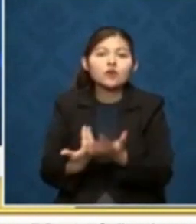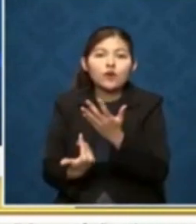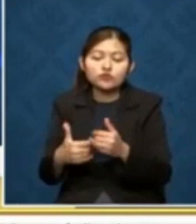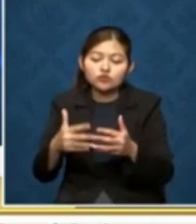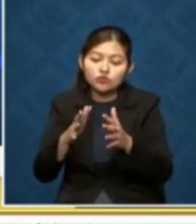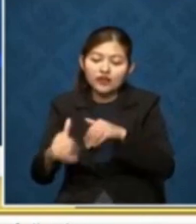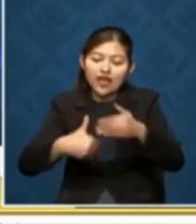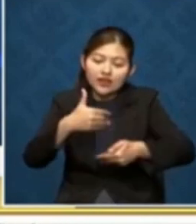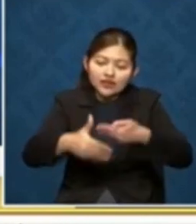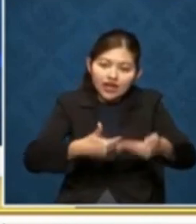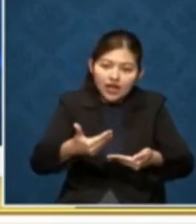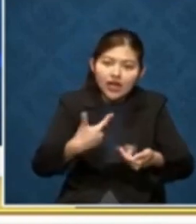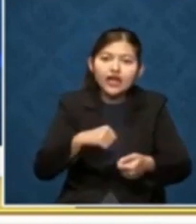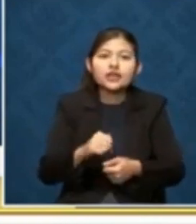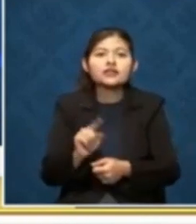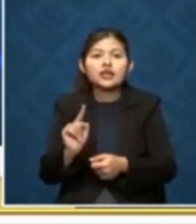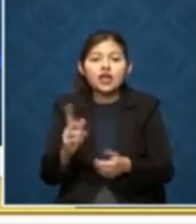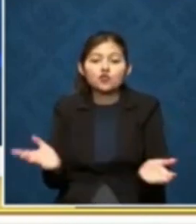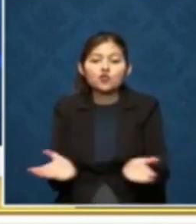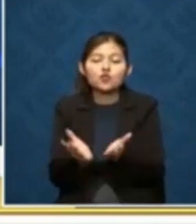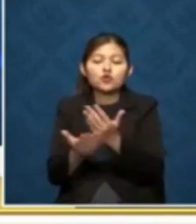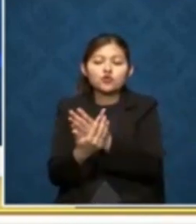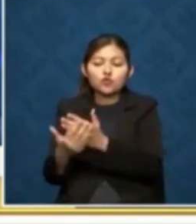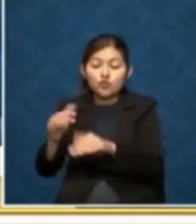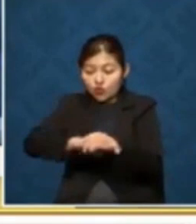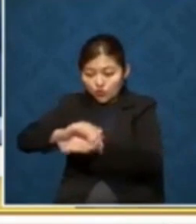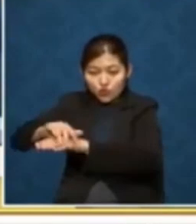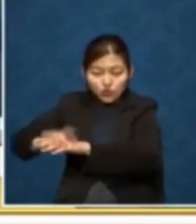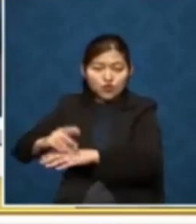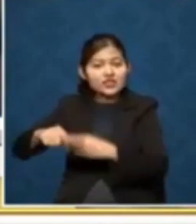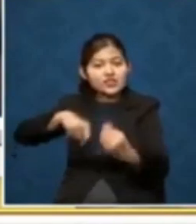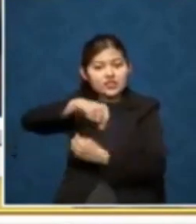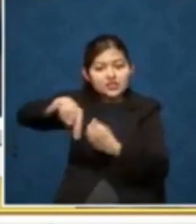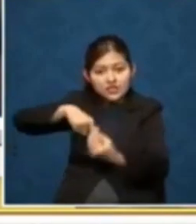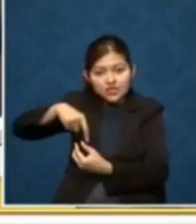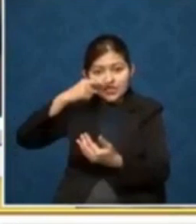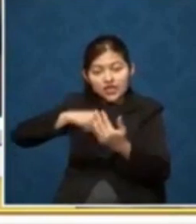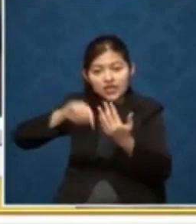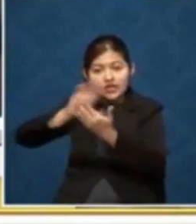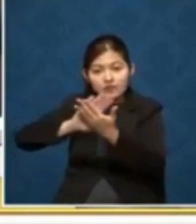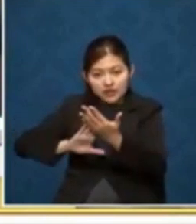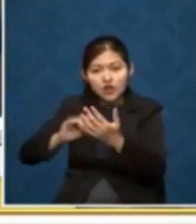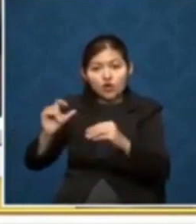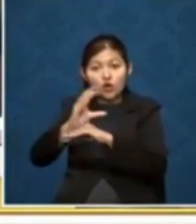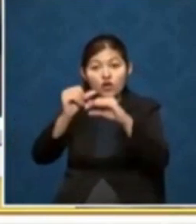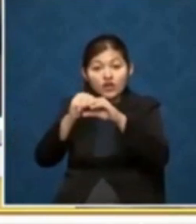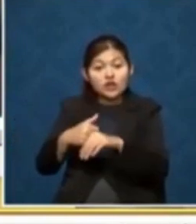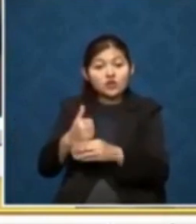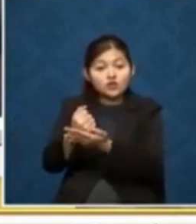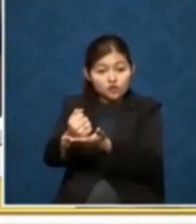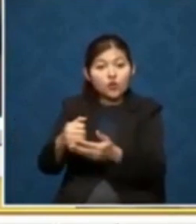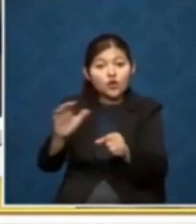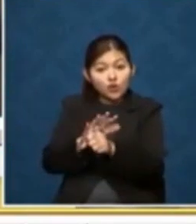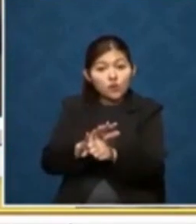ชิงพาณิชย์ที่จะเกิดขึ้นหลังจากนี้เพื่อกระตุ้นเศรษฐกิจมหาภาคและเศรษฐกิจจุลภาคในประเทศนี้เนี่ยโครงการนี้จะช่วยได้มากน้อย